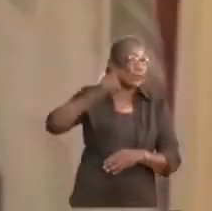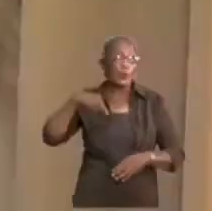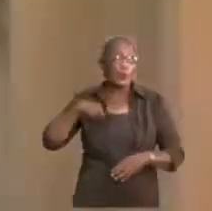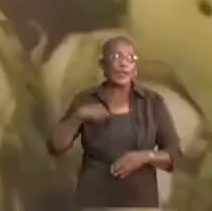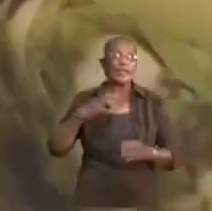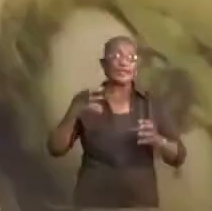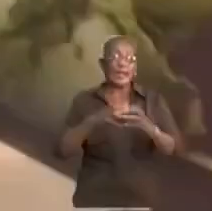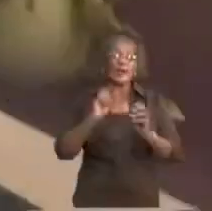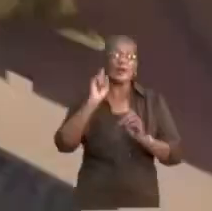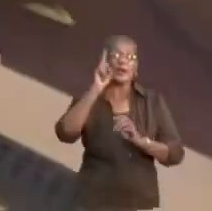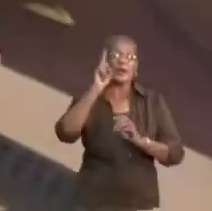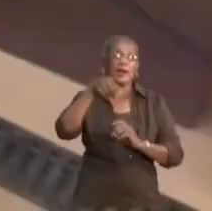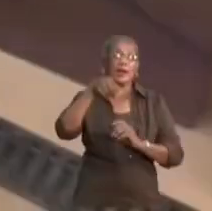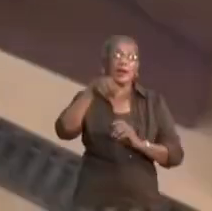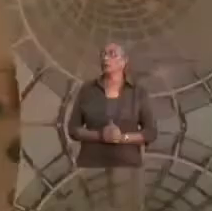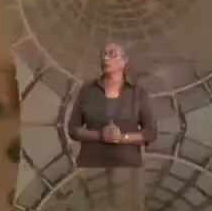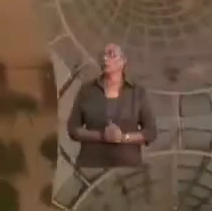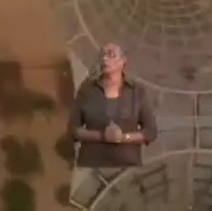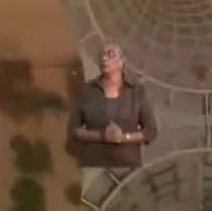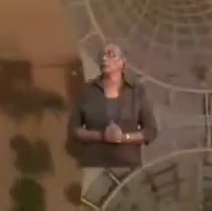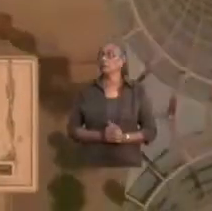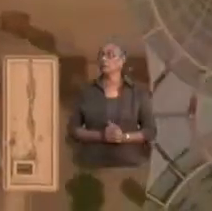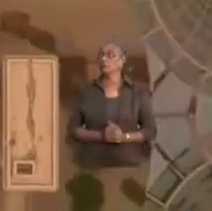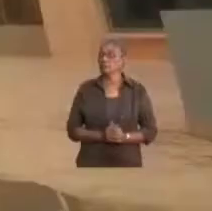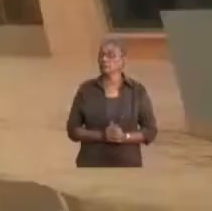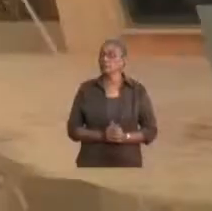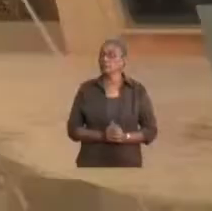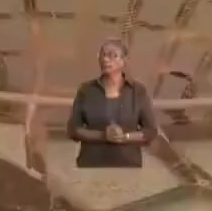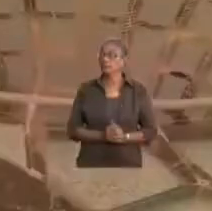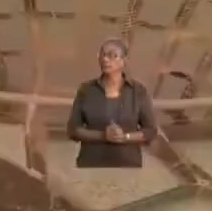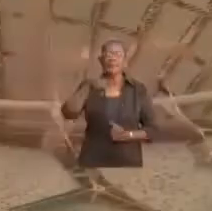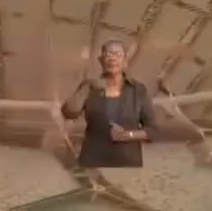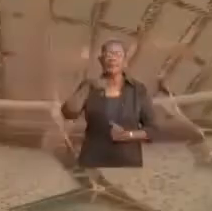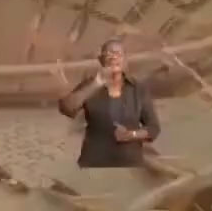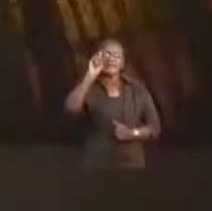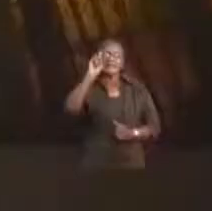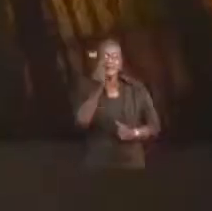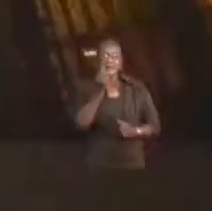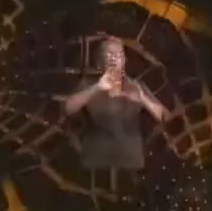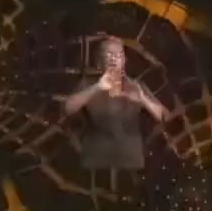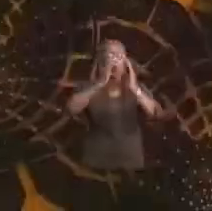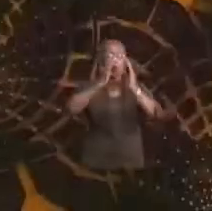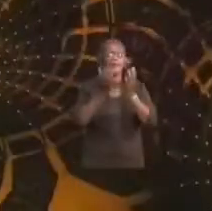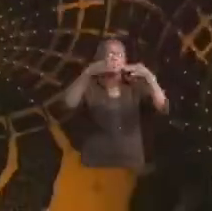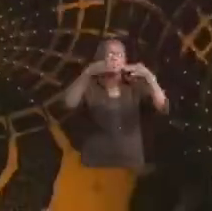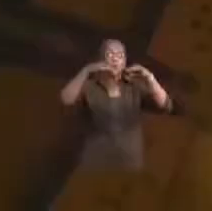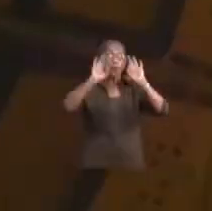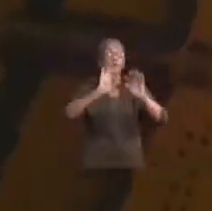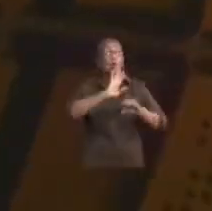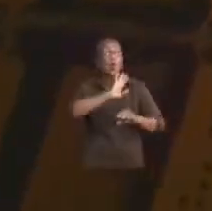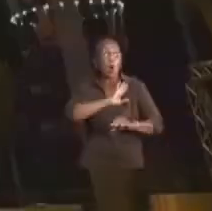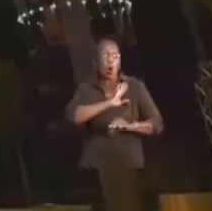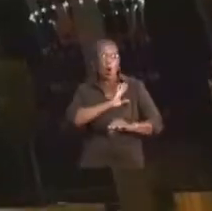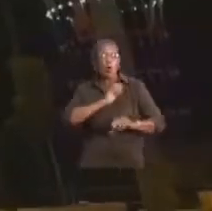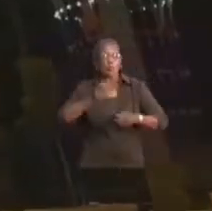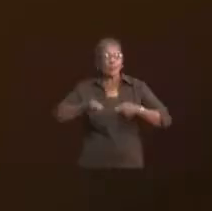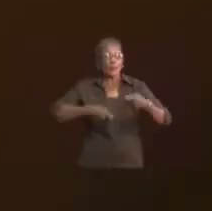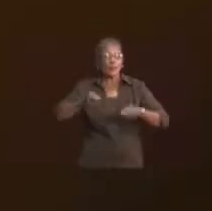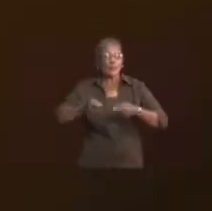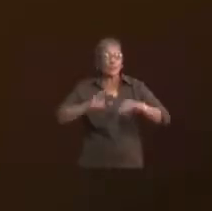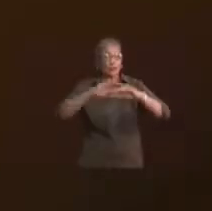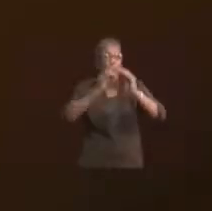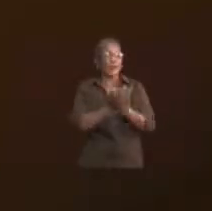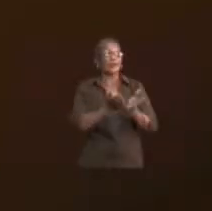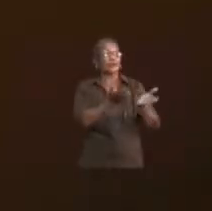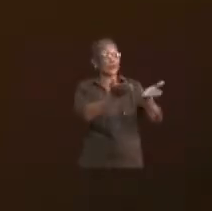bijdragen. En er zijn verschillende pakketten ontwikkeld. We hoeven niet in detail hierover in te gaan, want in de loop van